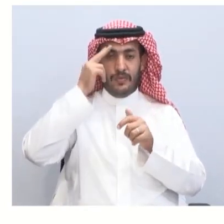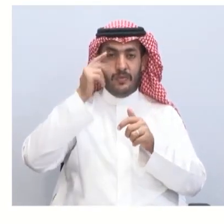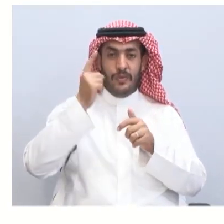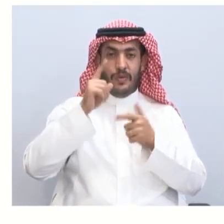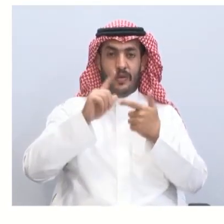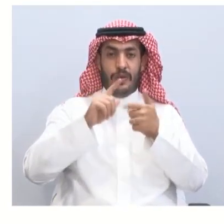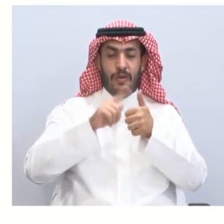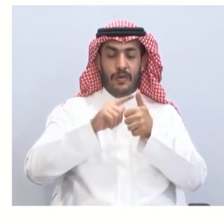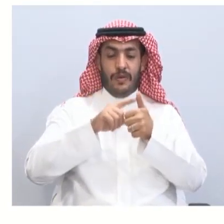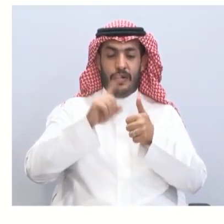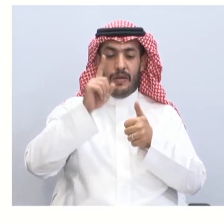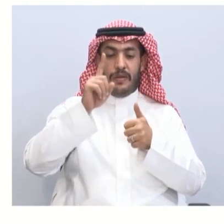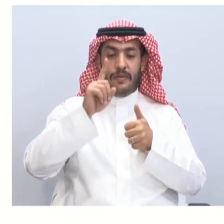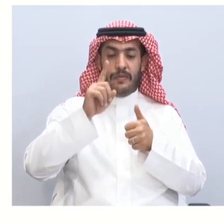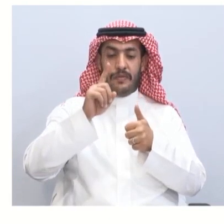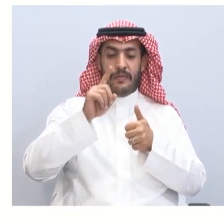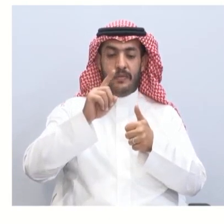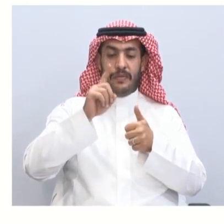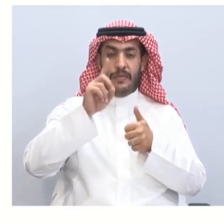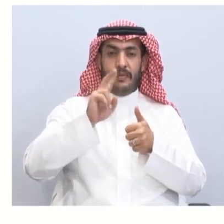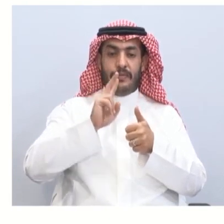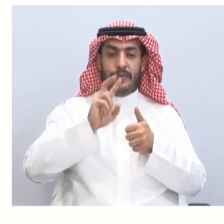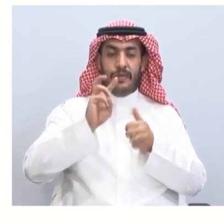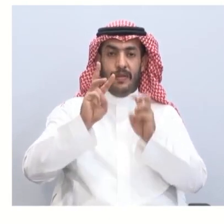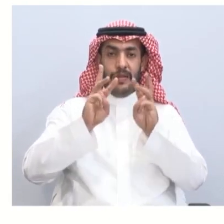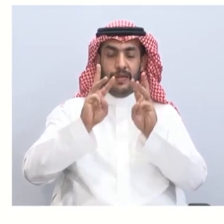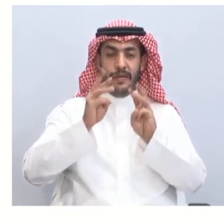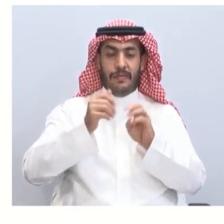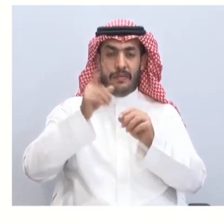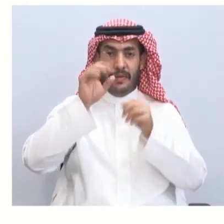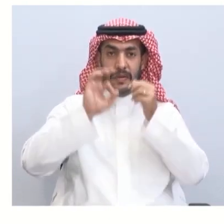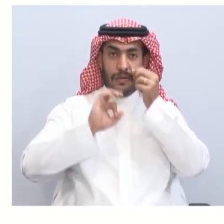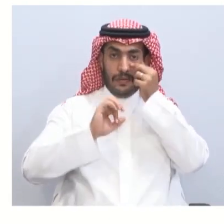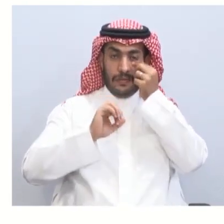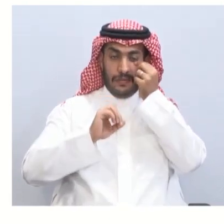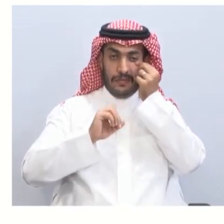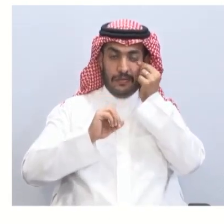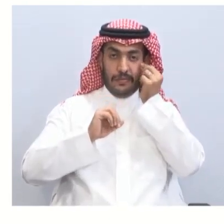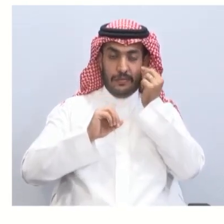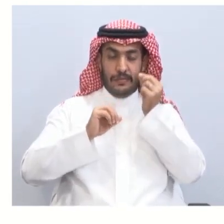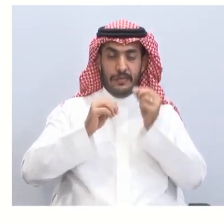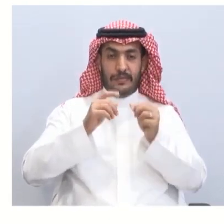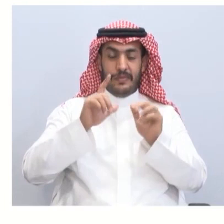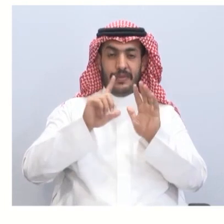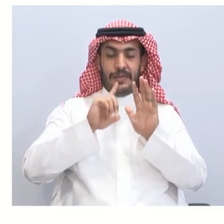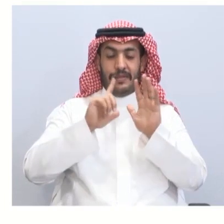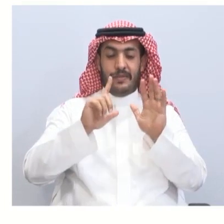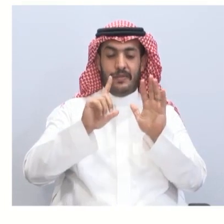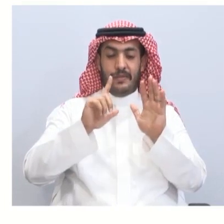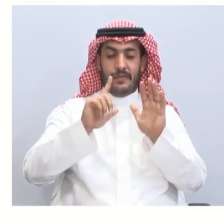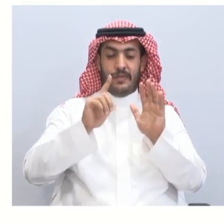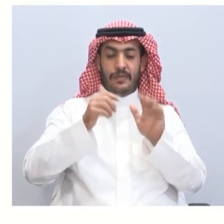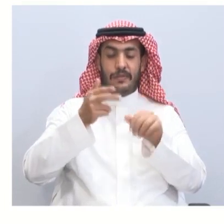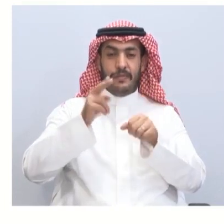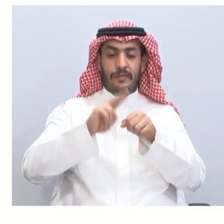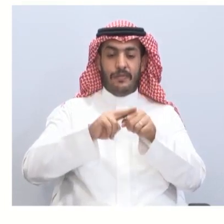عام 1233 استطاع رحمه الله بسبع سنوات ان